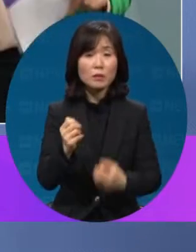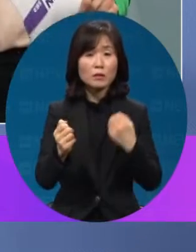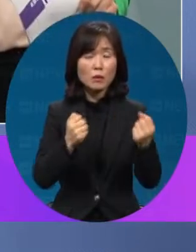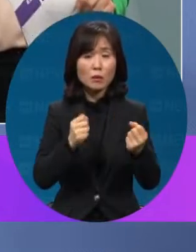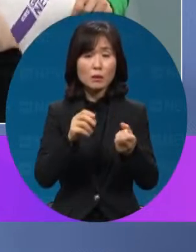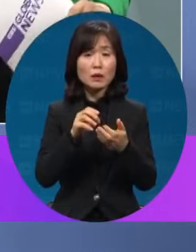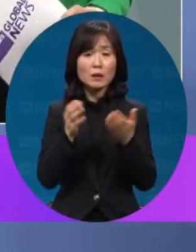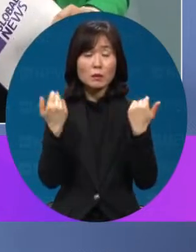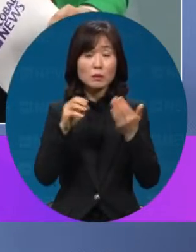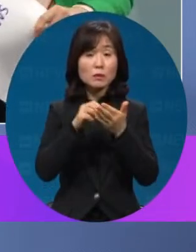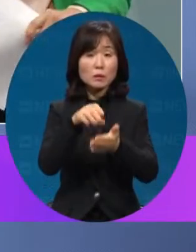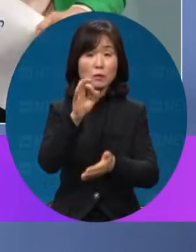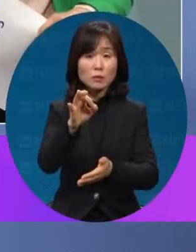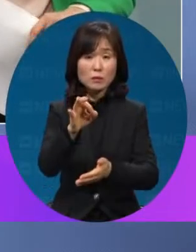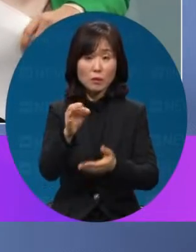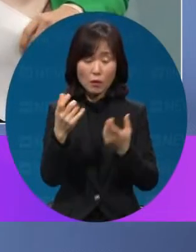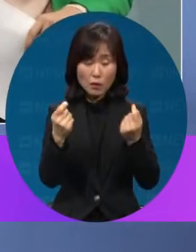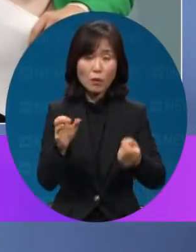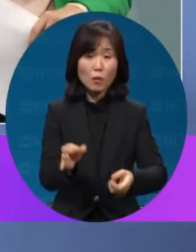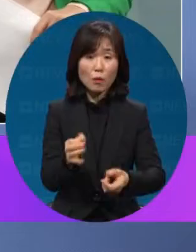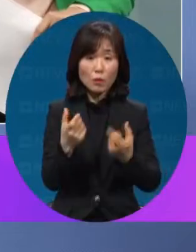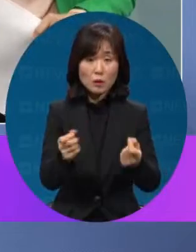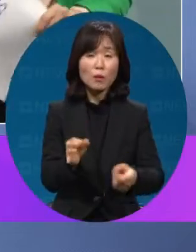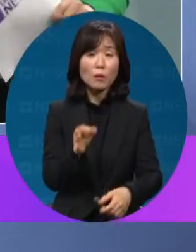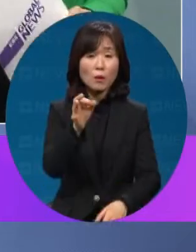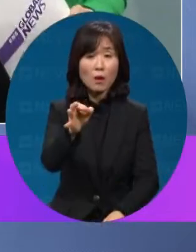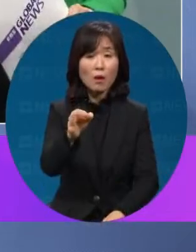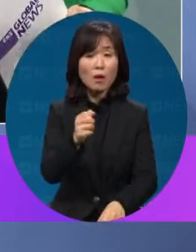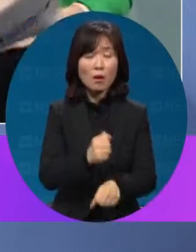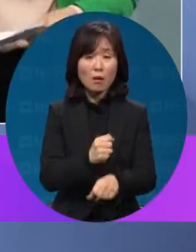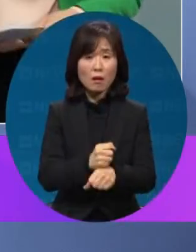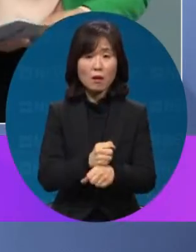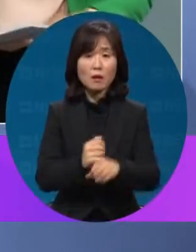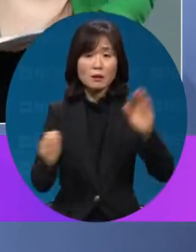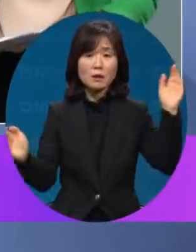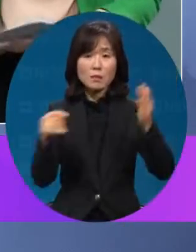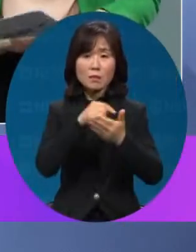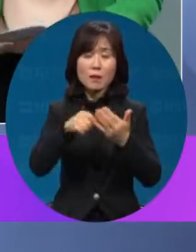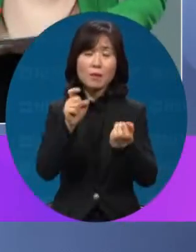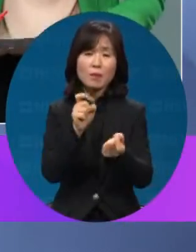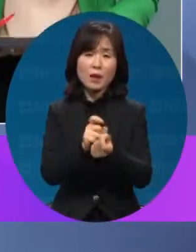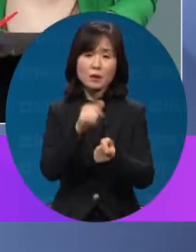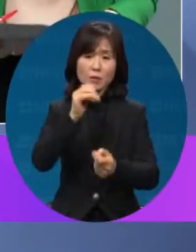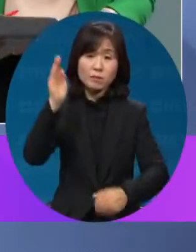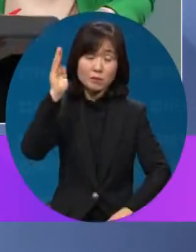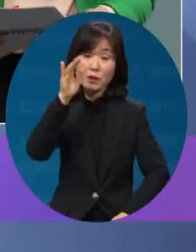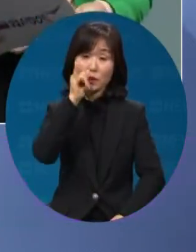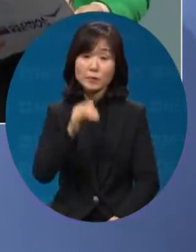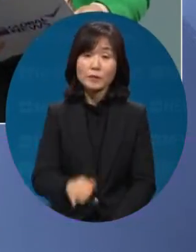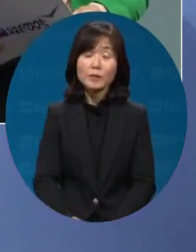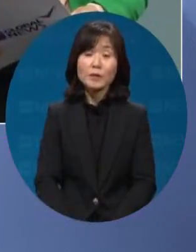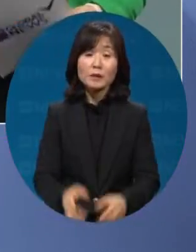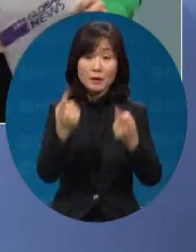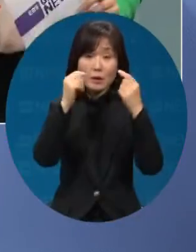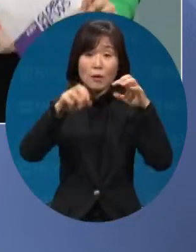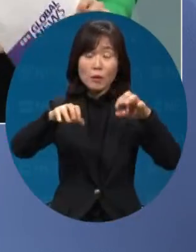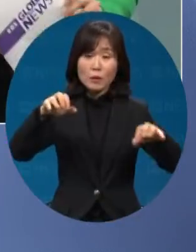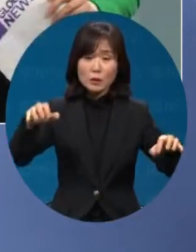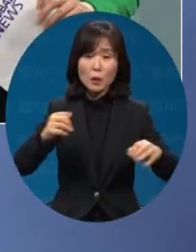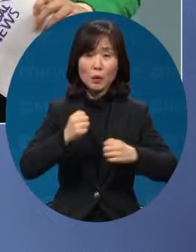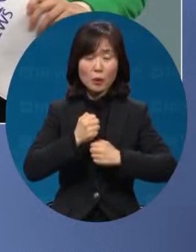그럼에도 등록금을 정상적으로 내야 하는 상황이 이어지며 학생들만 피해를 보고 있다고 주장했습니다. 대학들은